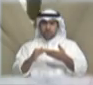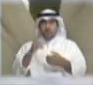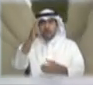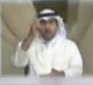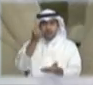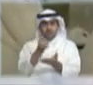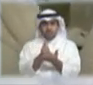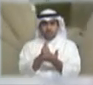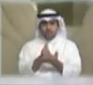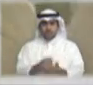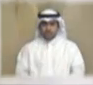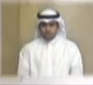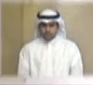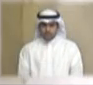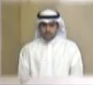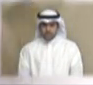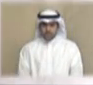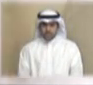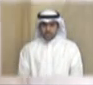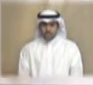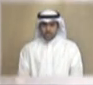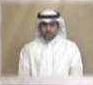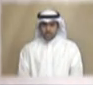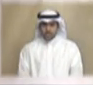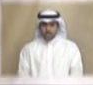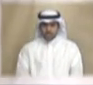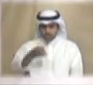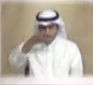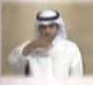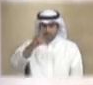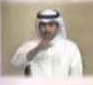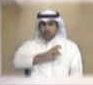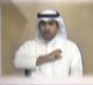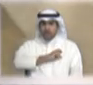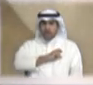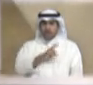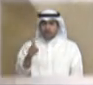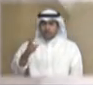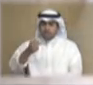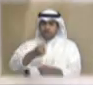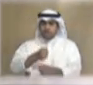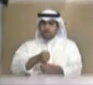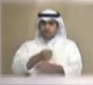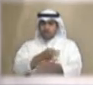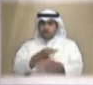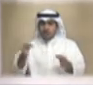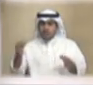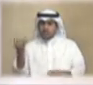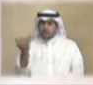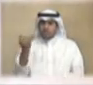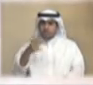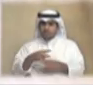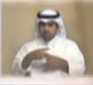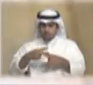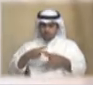أخذ، وإن الله وإن إلى راجعون. فقدنا إنسانا لطالما عمل من أجل الكويت، نسأل الله أن